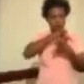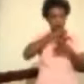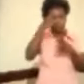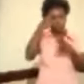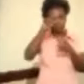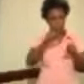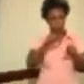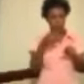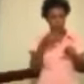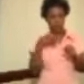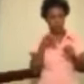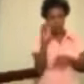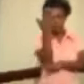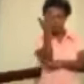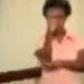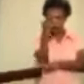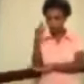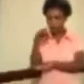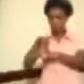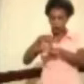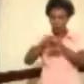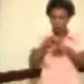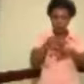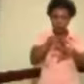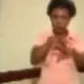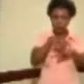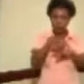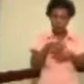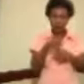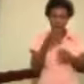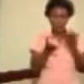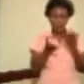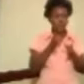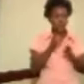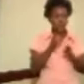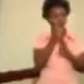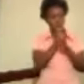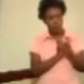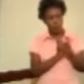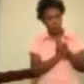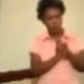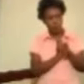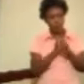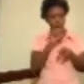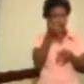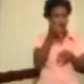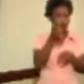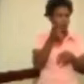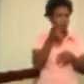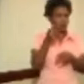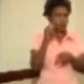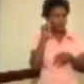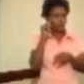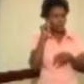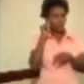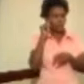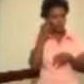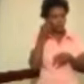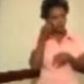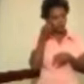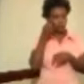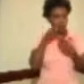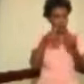Le problème, c'est que quelle est la facture des semences? Quelles sont les possibilités d'avoir encore des semences naturelles en